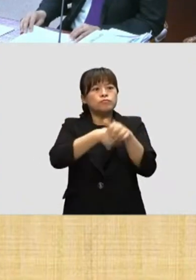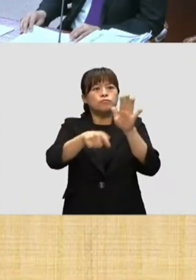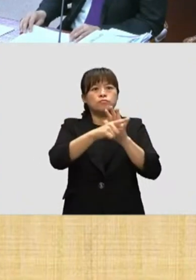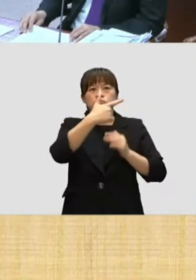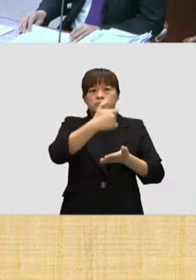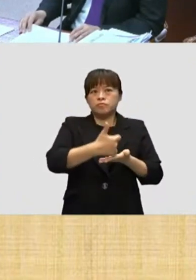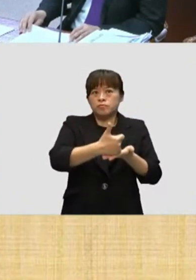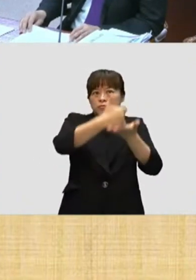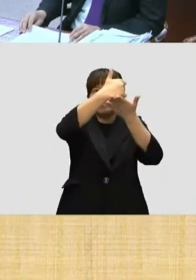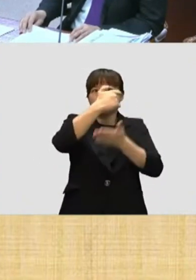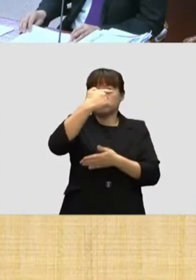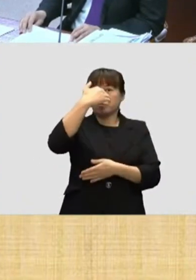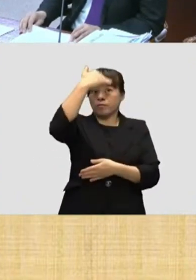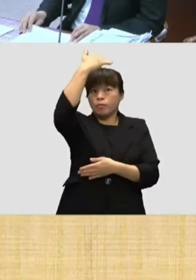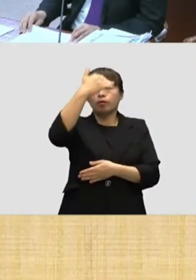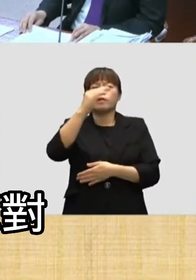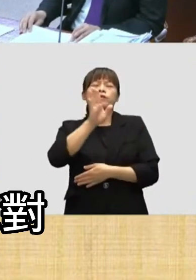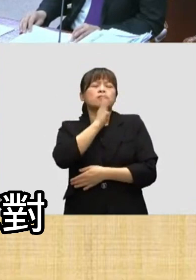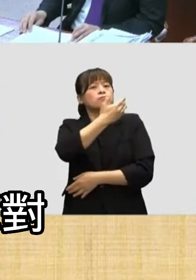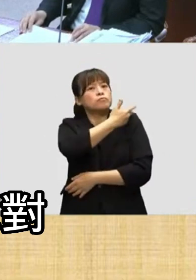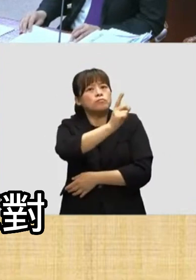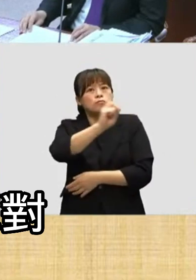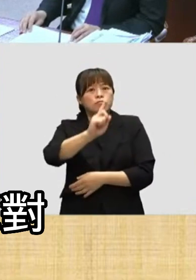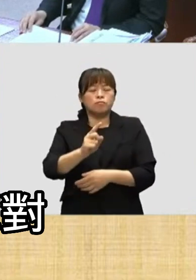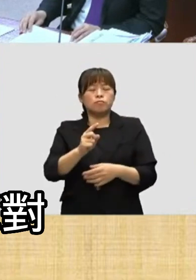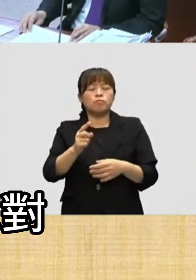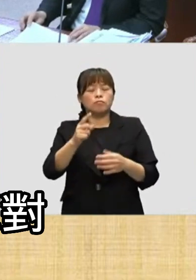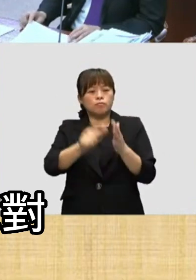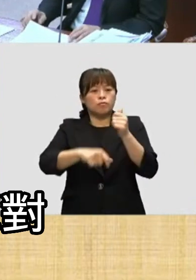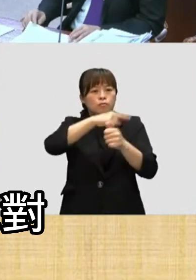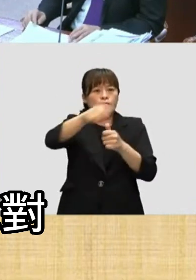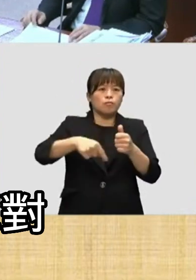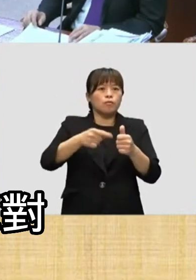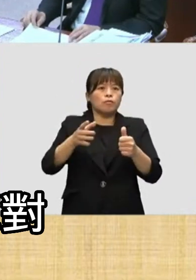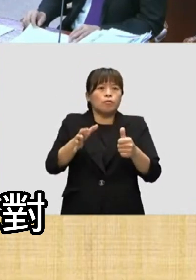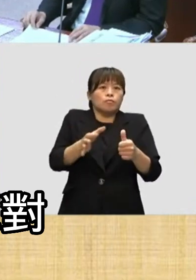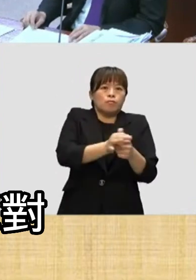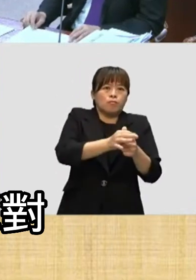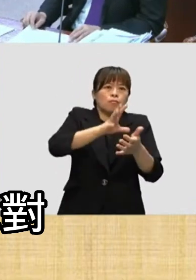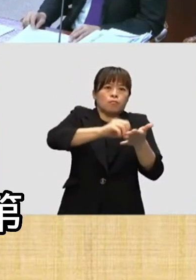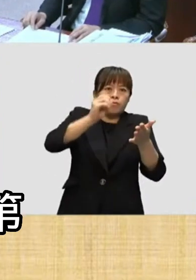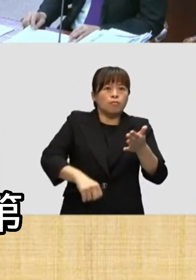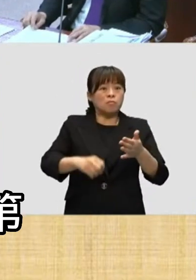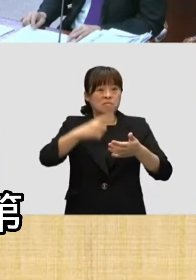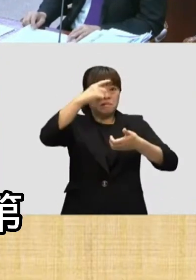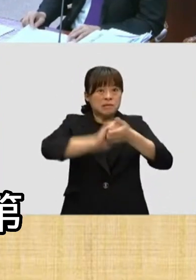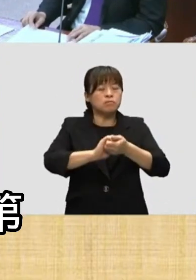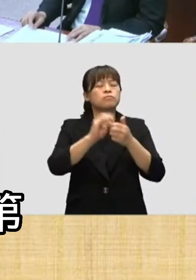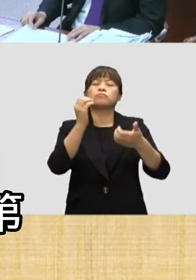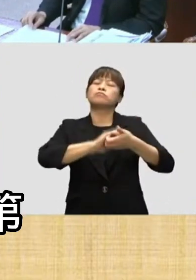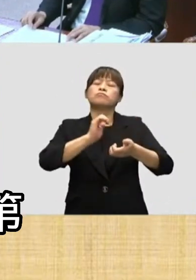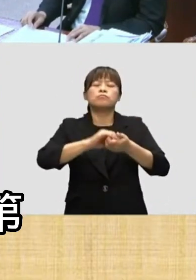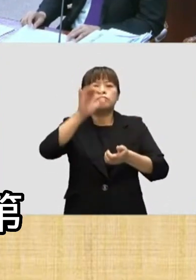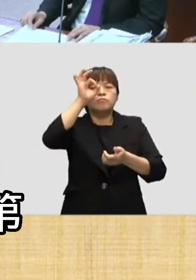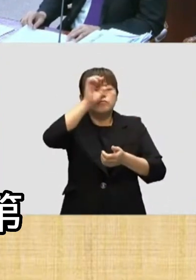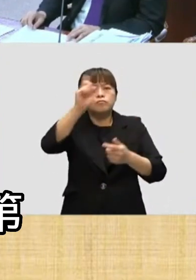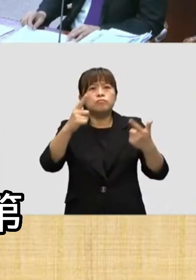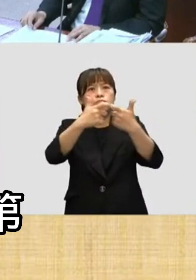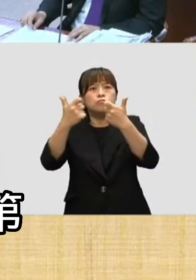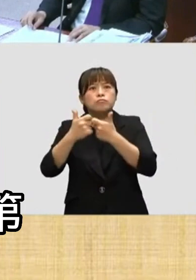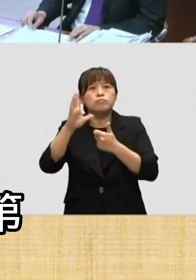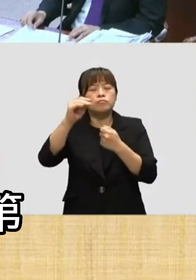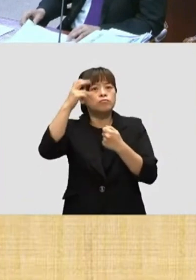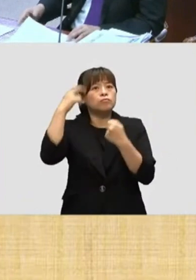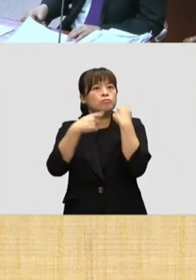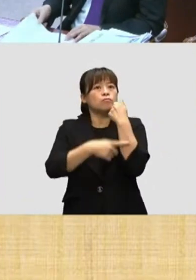高的价值，但是无论如何，禁止剥夺生命的诫命并非绝对，还必须要看是否符合宪